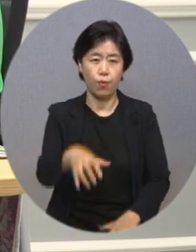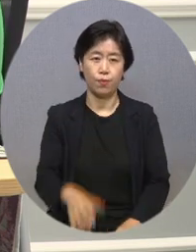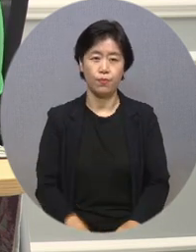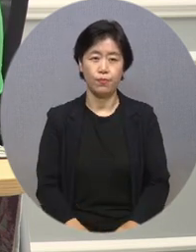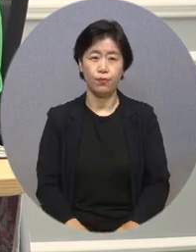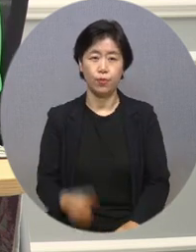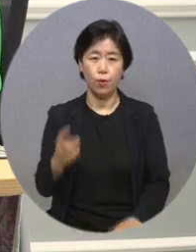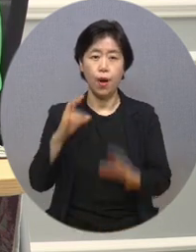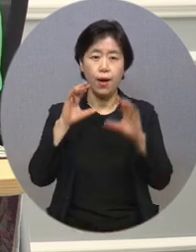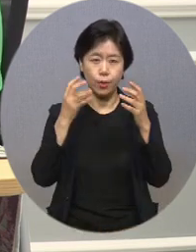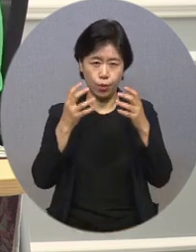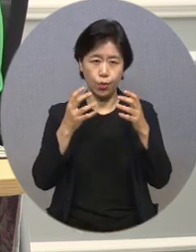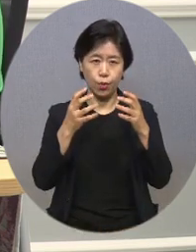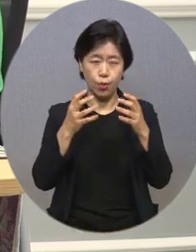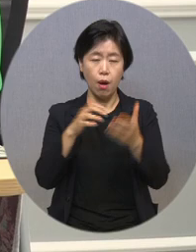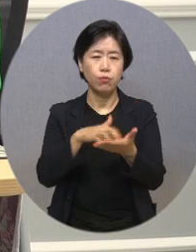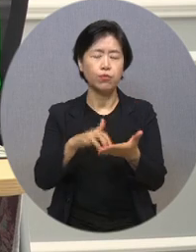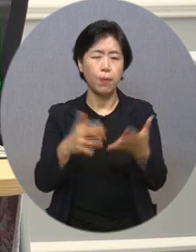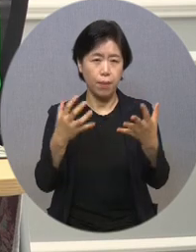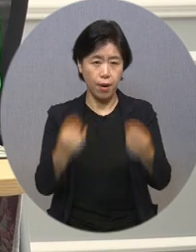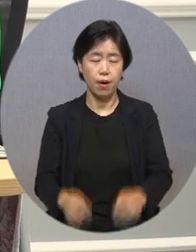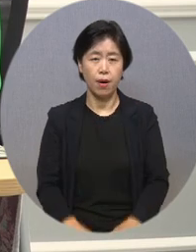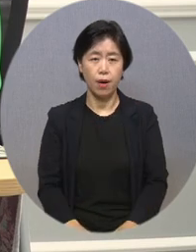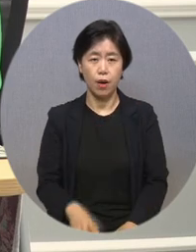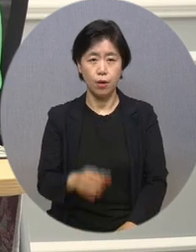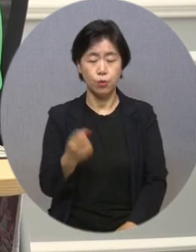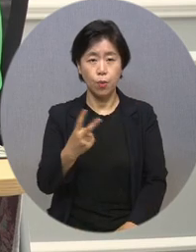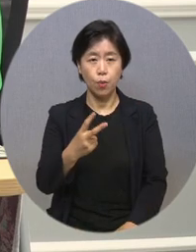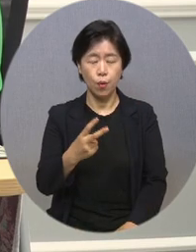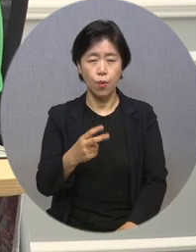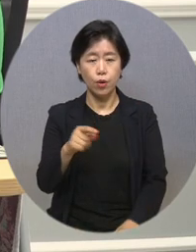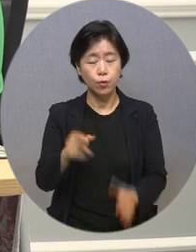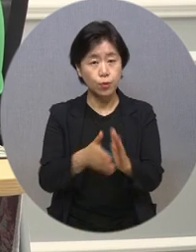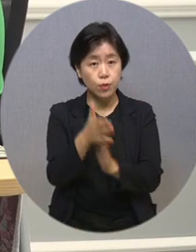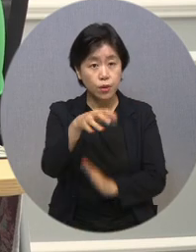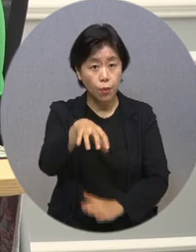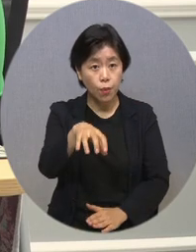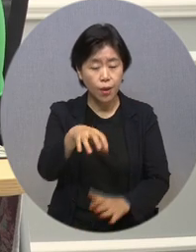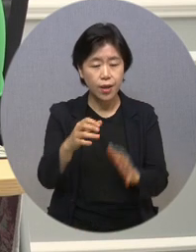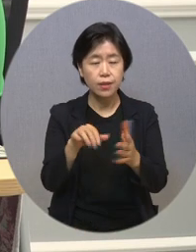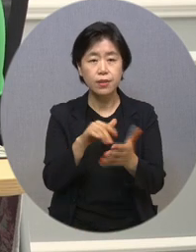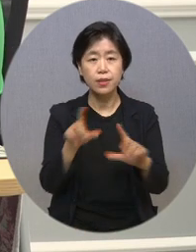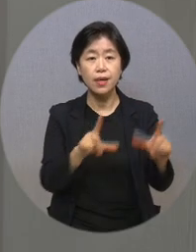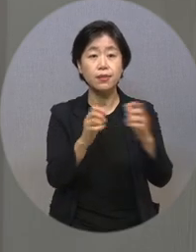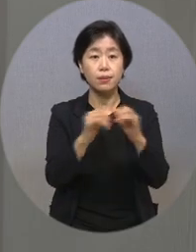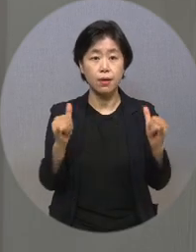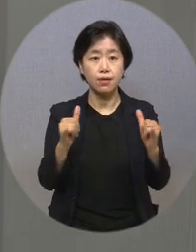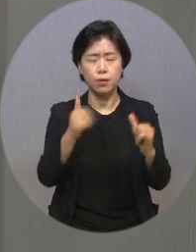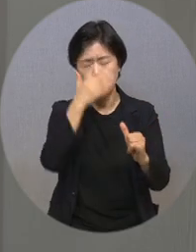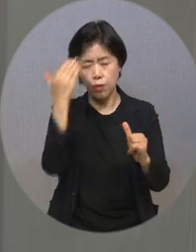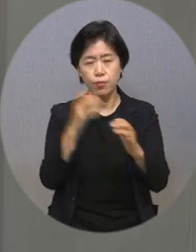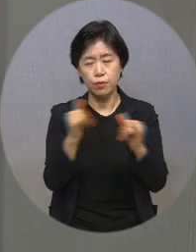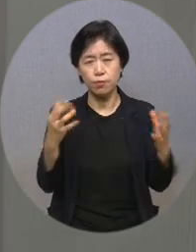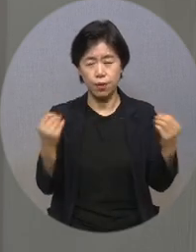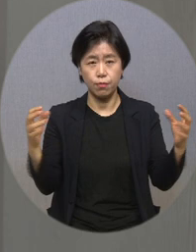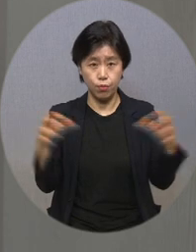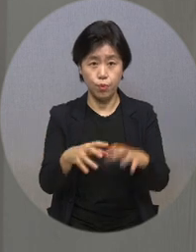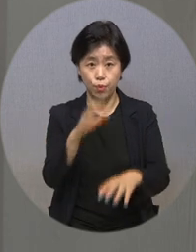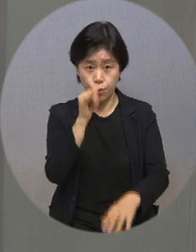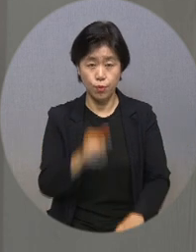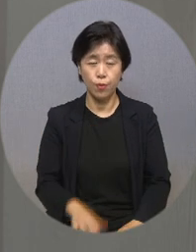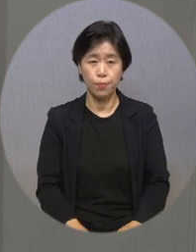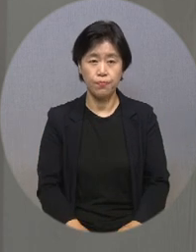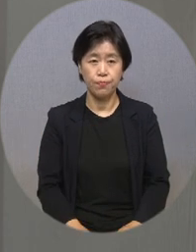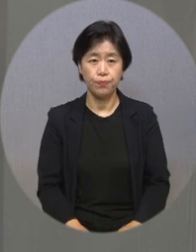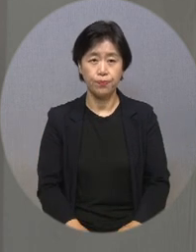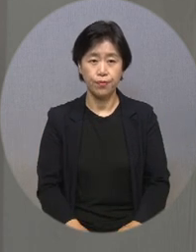또 아동 인구가 많고 가장 젊은 도시에서 초록우산이 또 가장 늦게 사업장을 만든 곳이다 보니까 제가